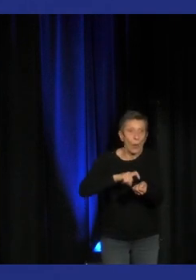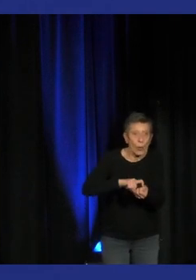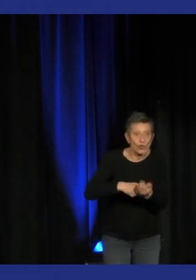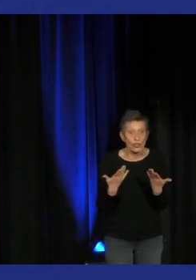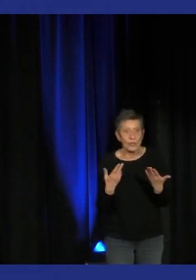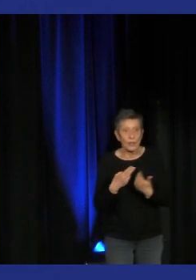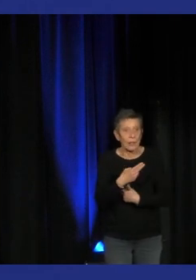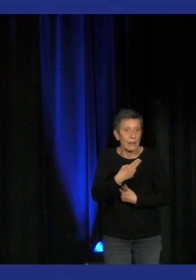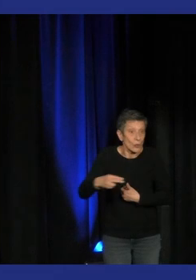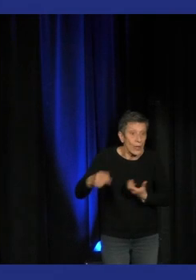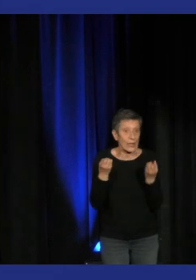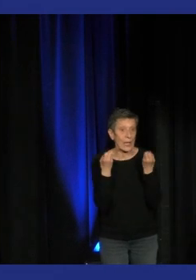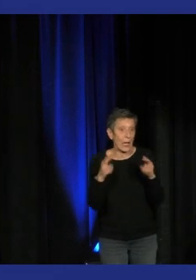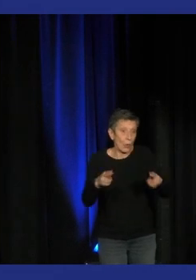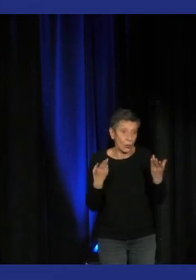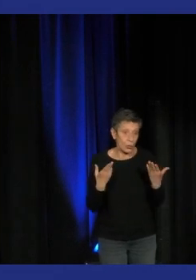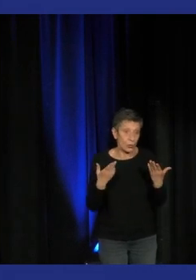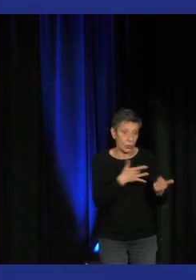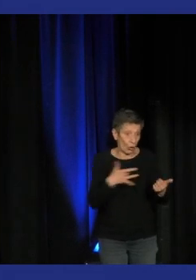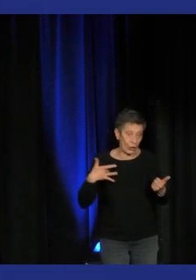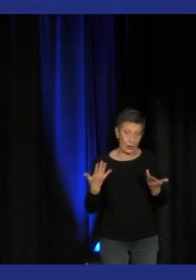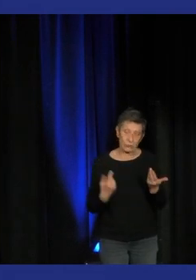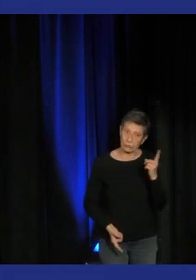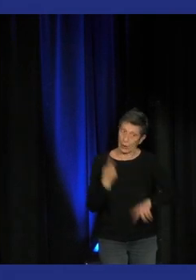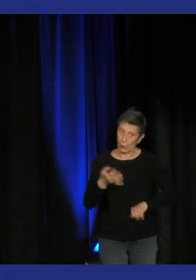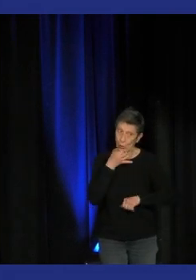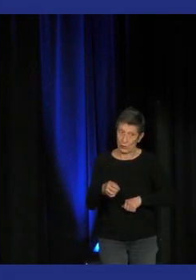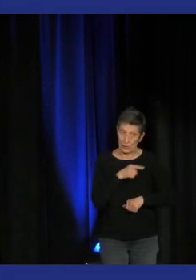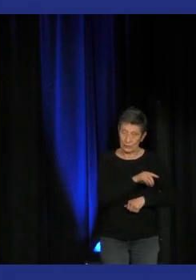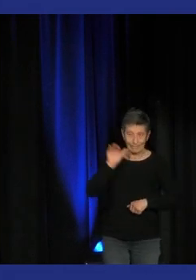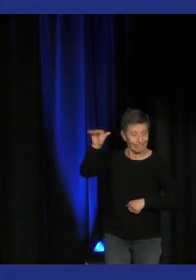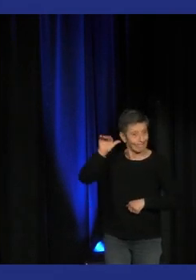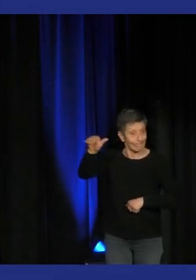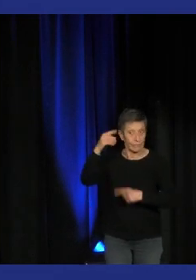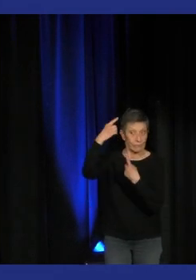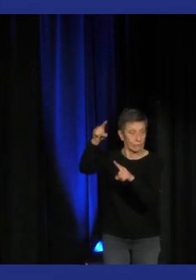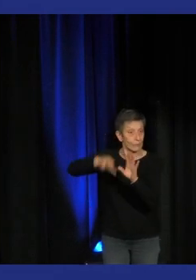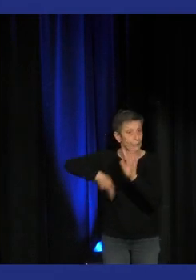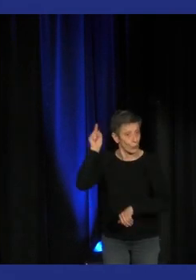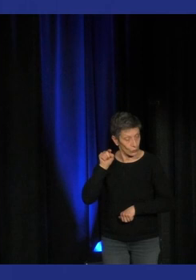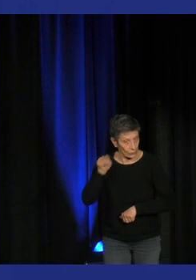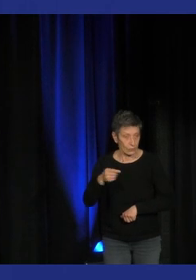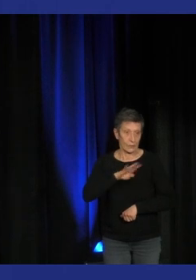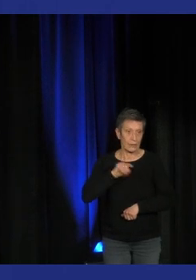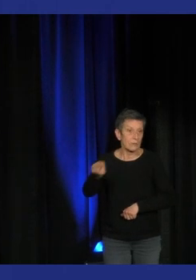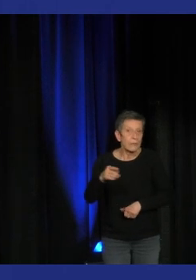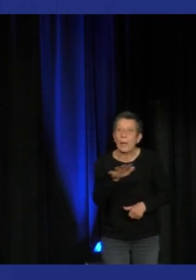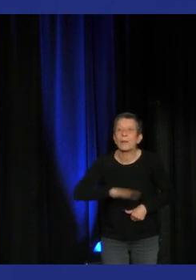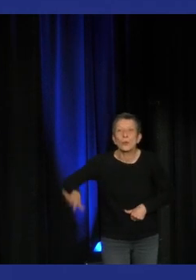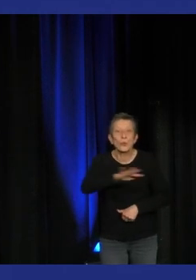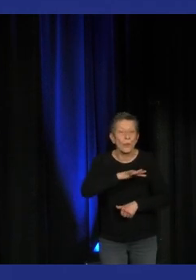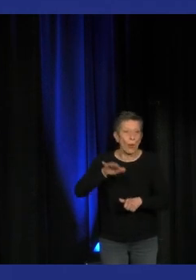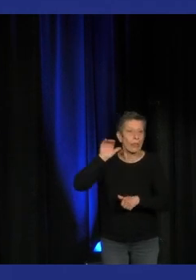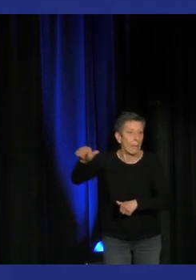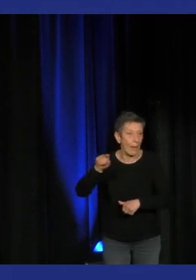je trouvais que c'était aussi important de le mentionner. Et on se doute aussi, évidemment, que tout le monde ne saisit pas le Défenseur des droits.